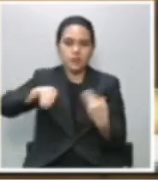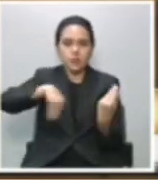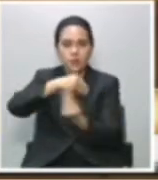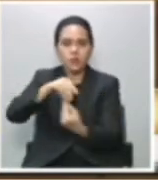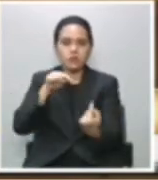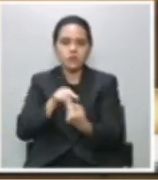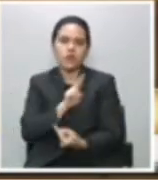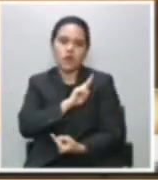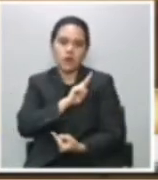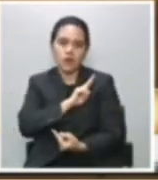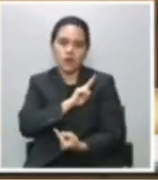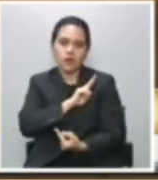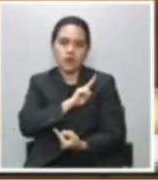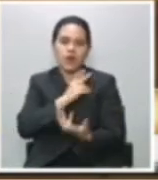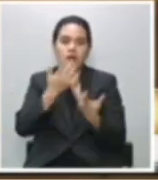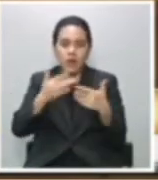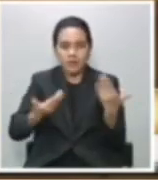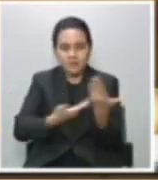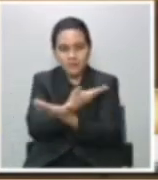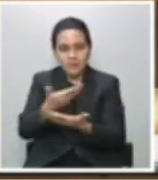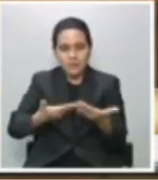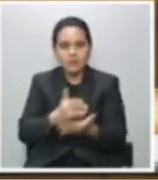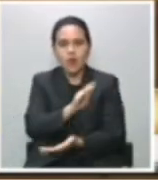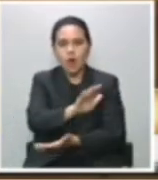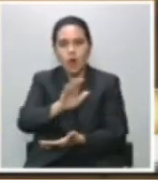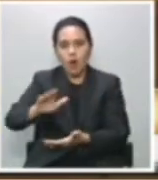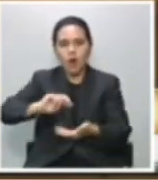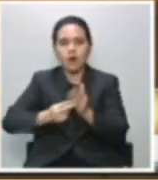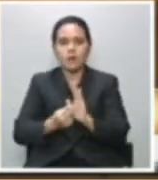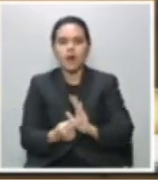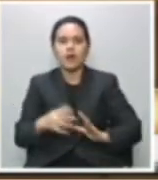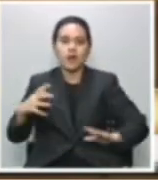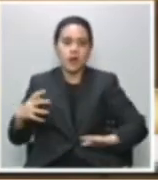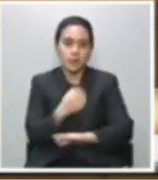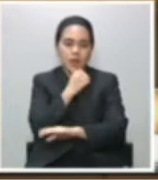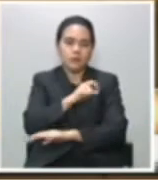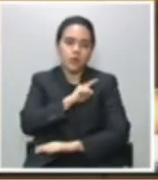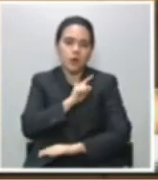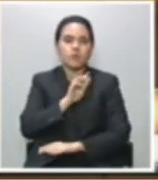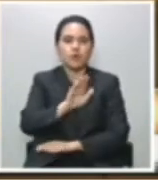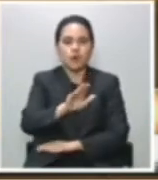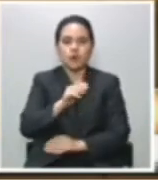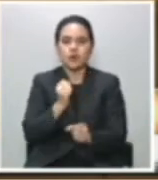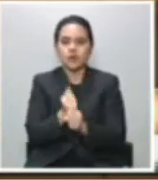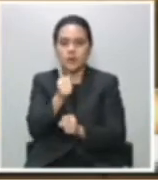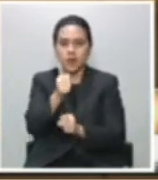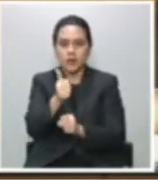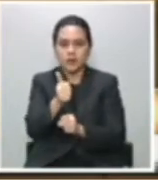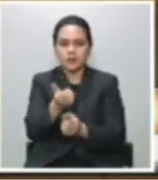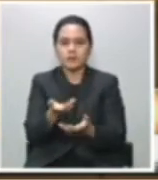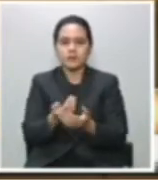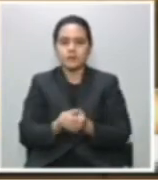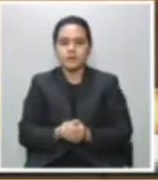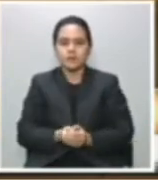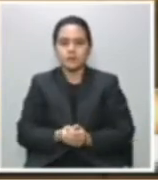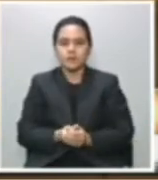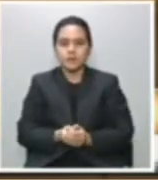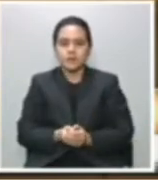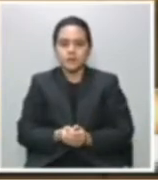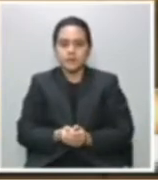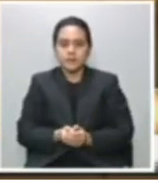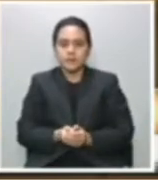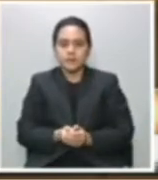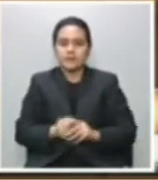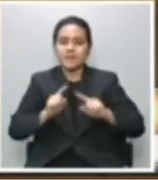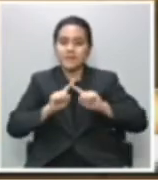องจะพิจารณาอย่างไรก็ดำเนินการภายใต้อำนาจหน้าที่ได้ไปอีกระดับหนึ่งนะครับถ้ามัน